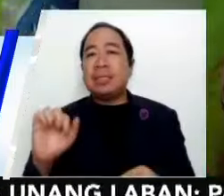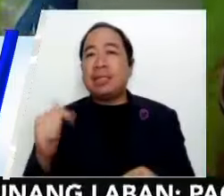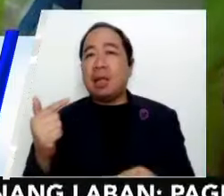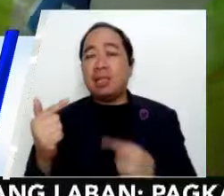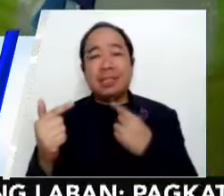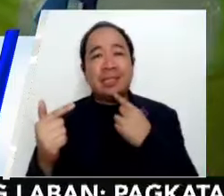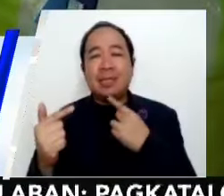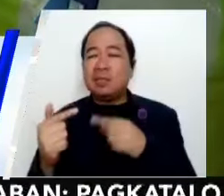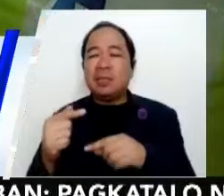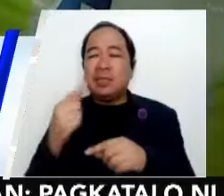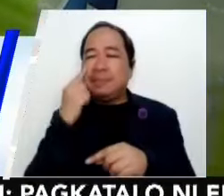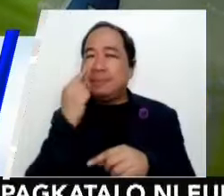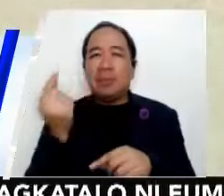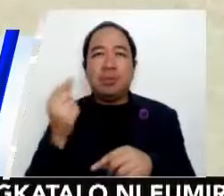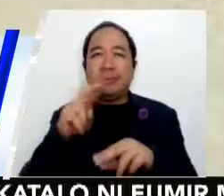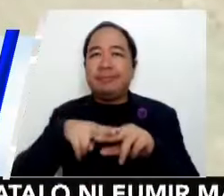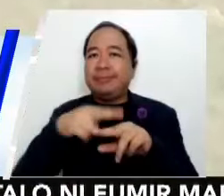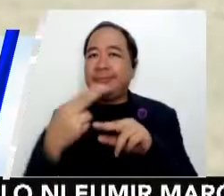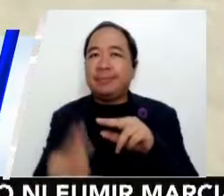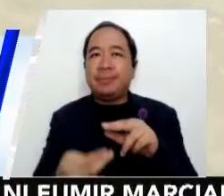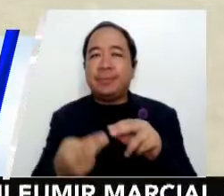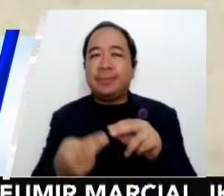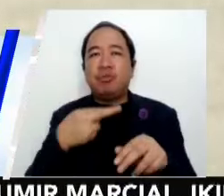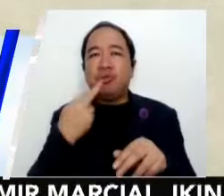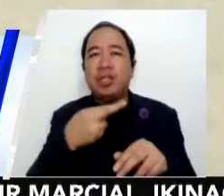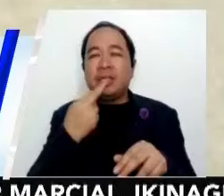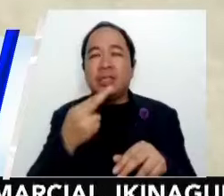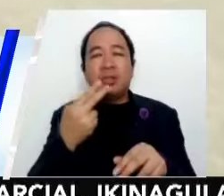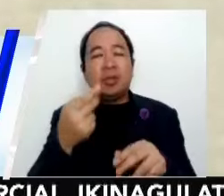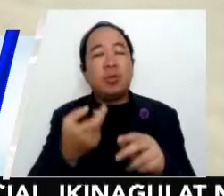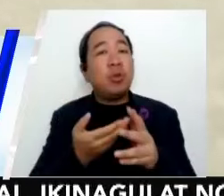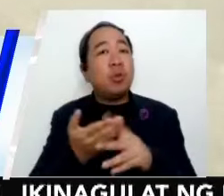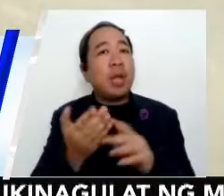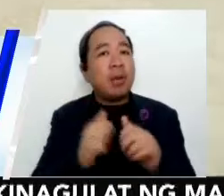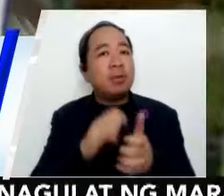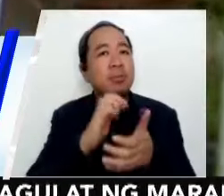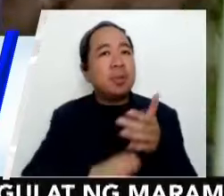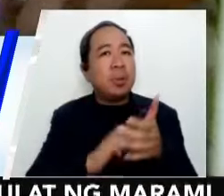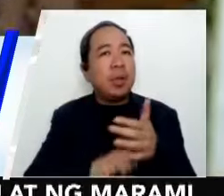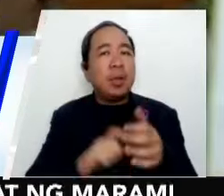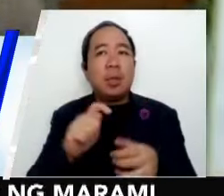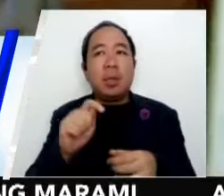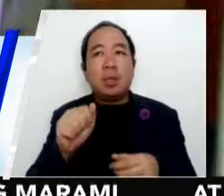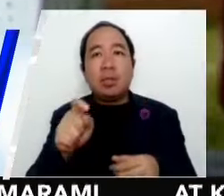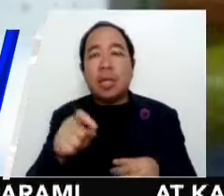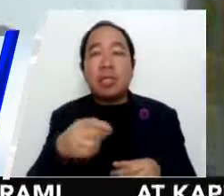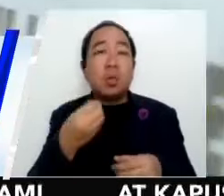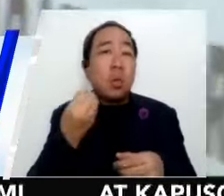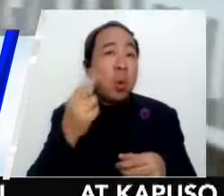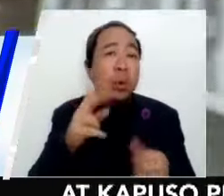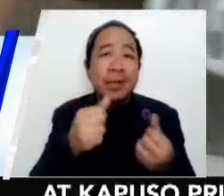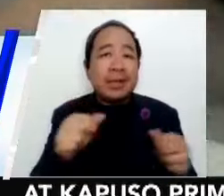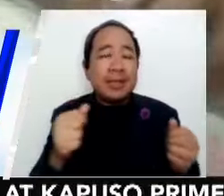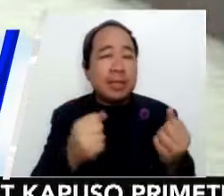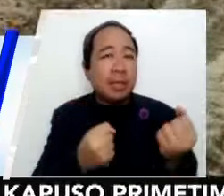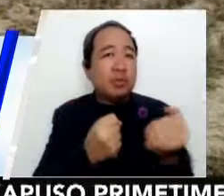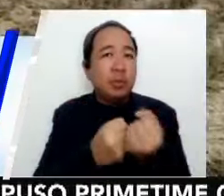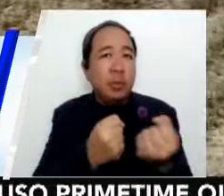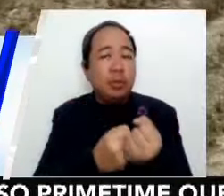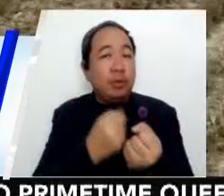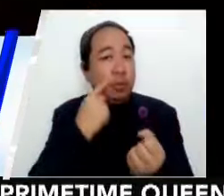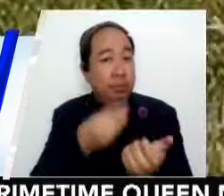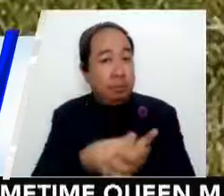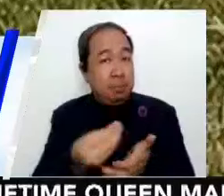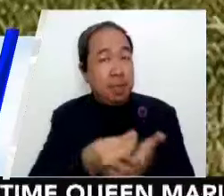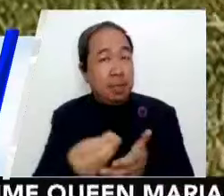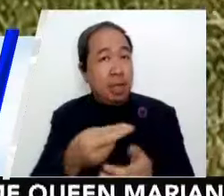ang presyo ng bigas sa pamamagitan ng bawas taripa o anumang subsidiya sa pagbili ng bigas na ipapasa sa consumer,